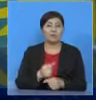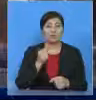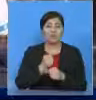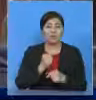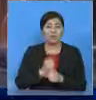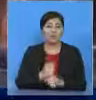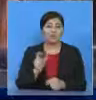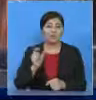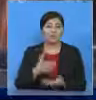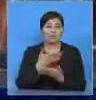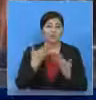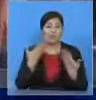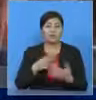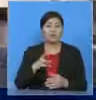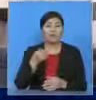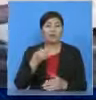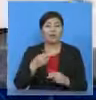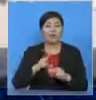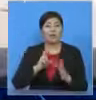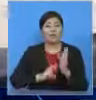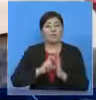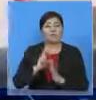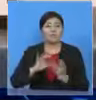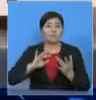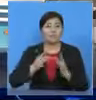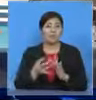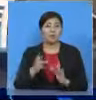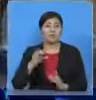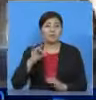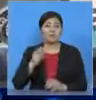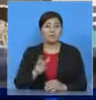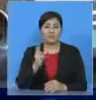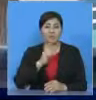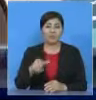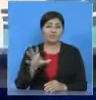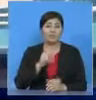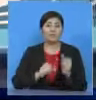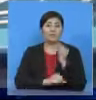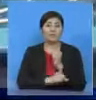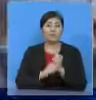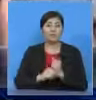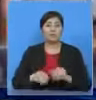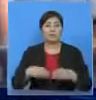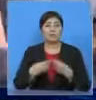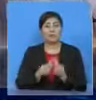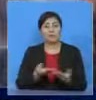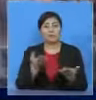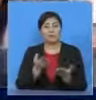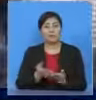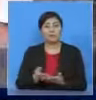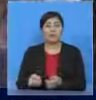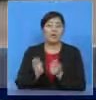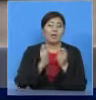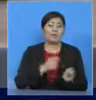работать. Напомним, в мае с началом внедрения электронного билетирования зарплату всем сотрудникам начали перечислять на банковские